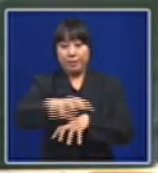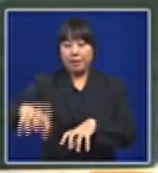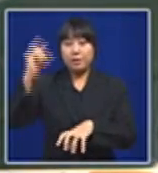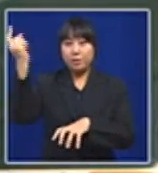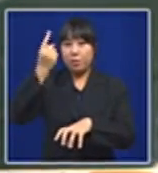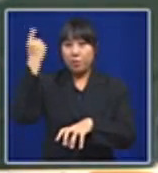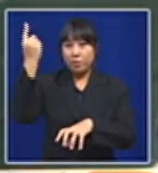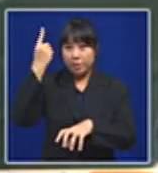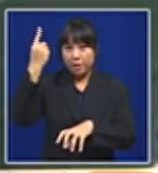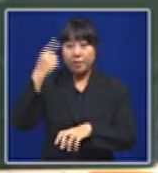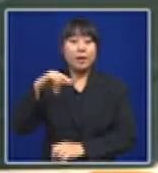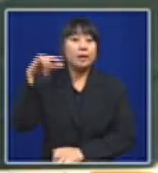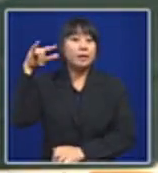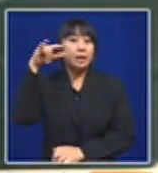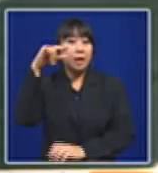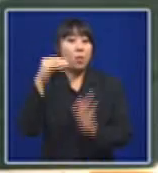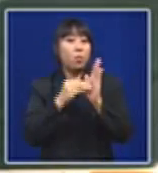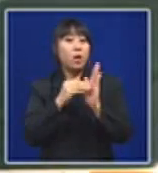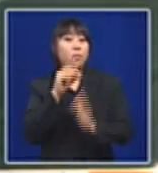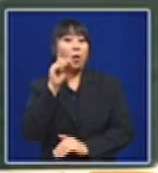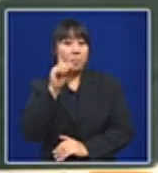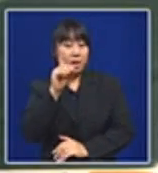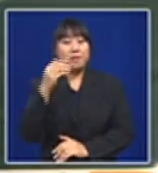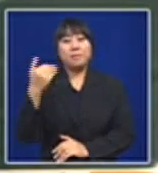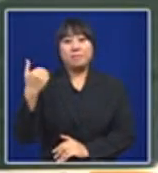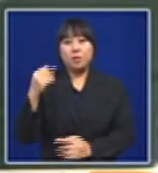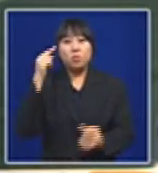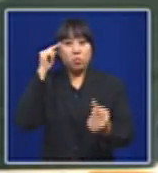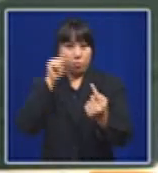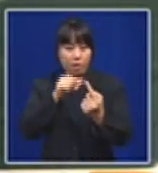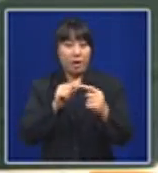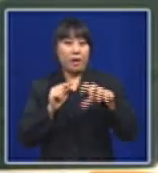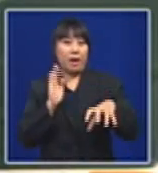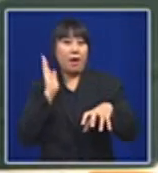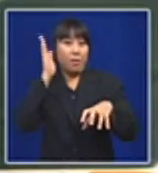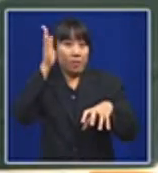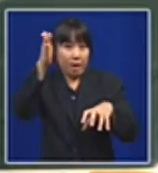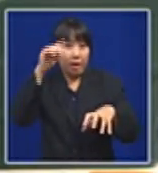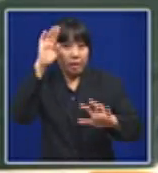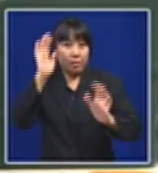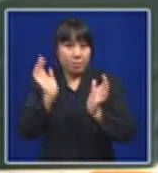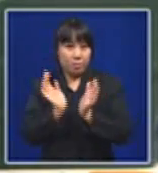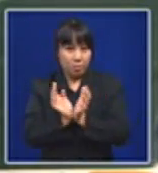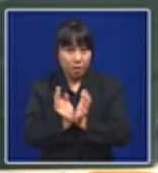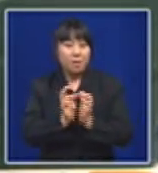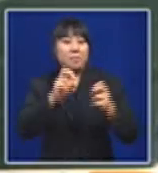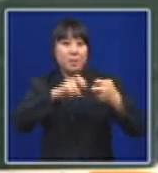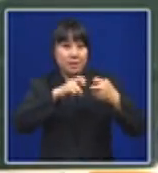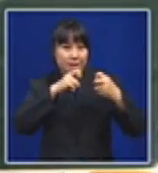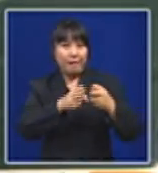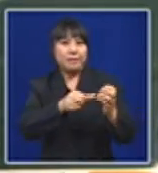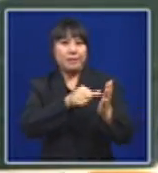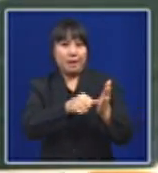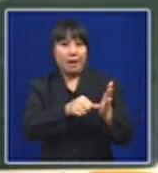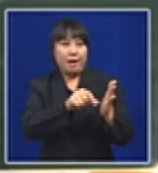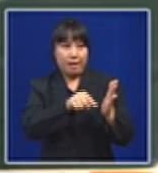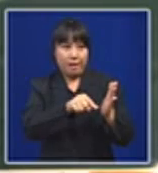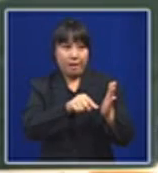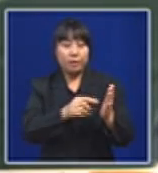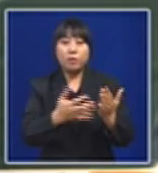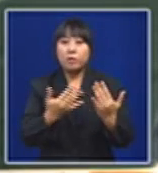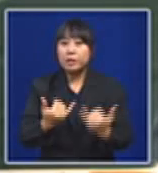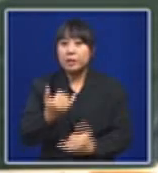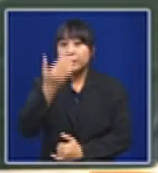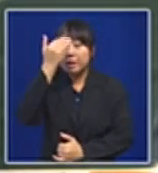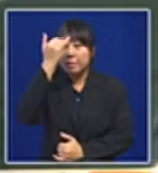ที่ยวและที่ท่าอากาศยานดอนเมืองก็ถือว่าเป็นจุดหมายต่อไปที่ทางตำรวจนั้นจะแก้ปัญหาที่เกิดขึ้นทั้งนี้ก็เพื่อเ